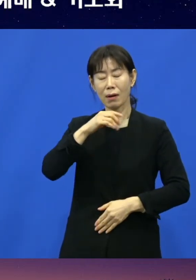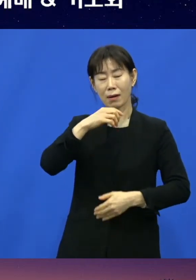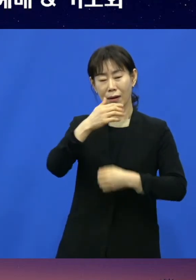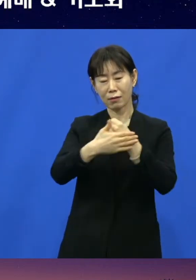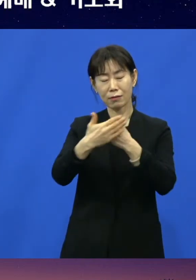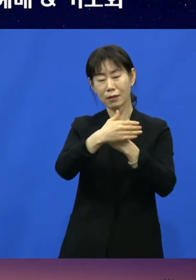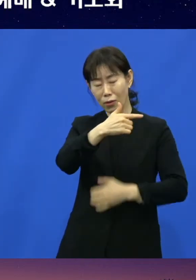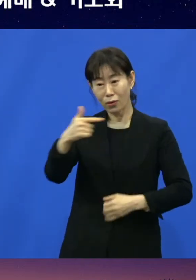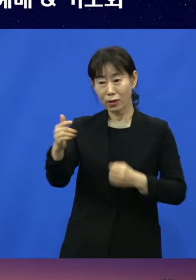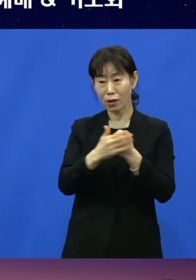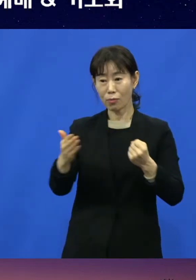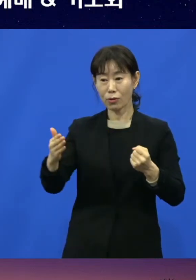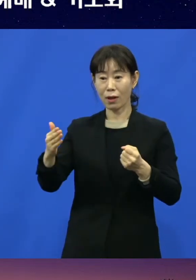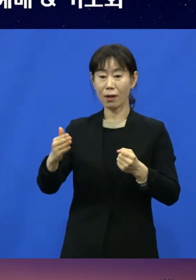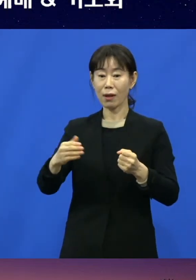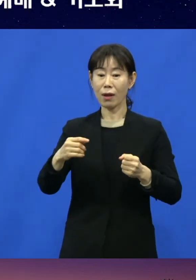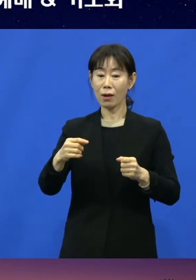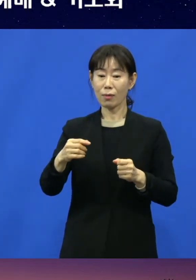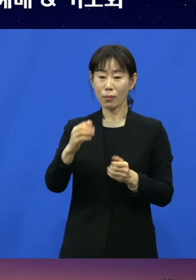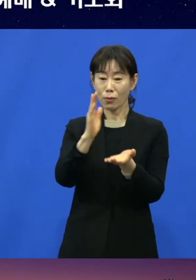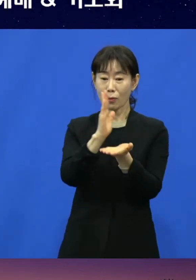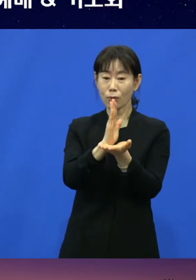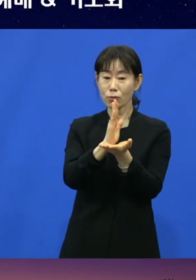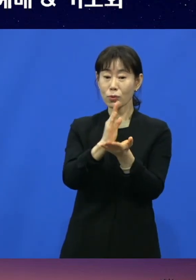그런 분들이 계세요. 이사를 오신 분이 계세요.